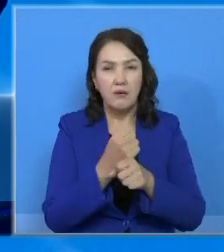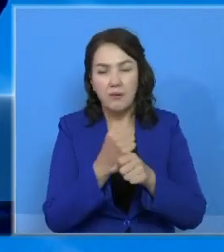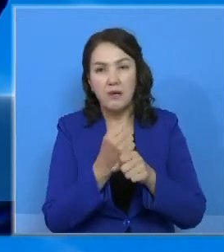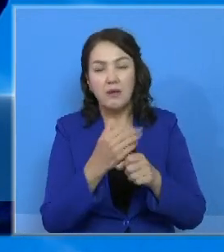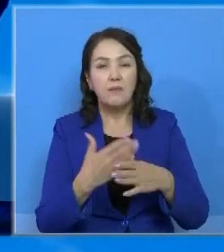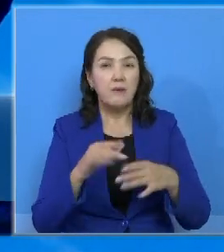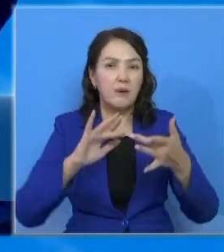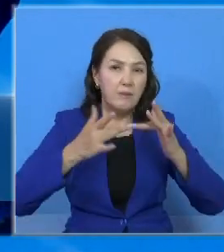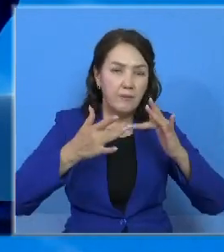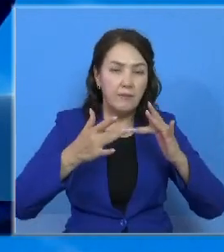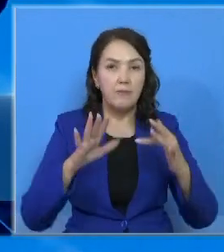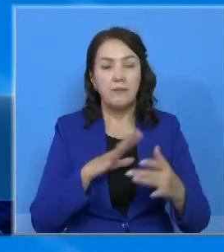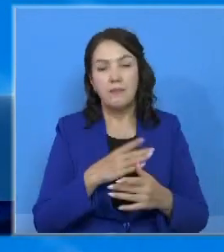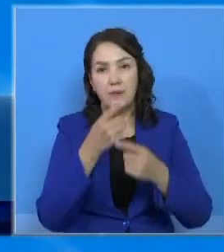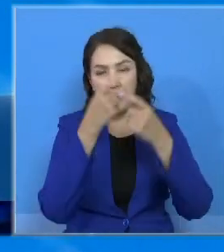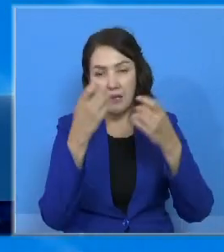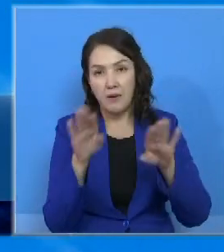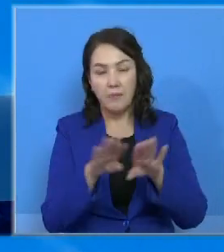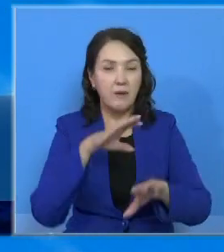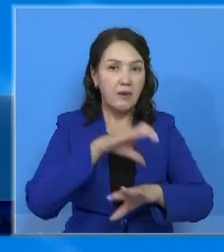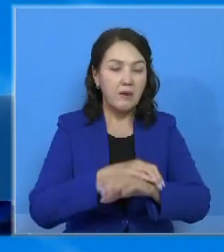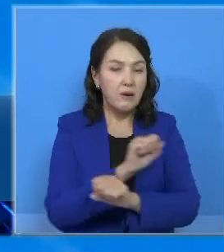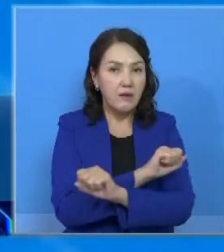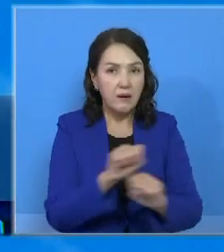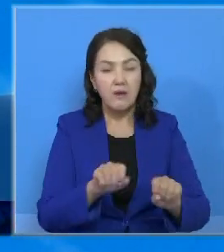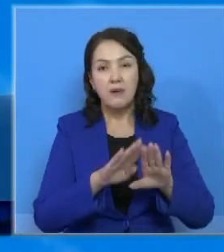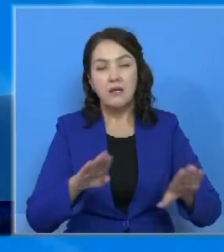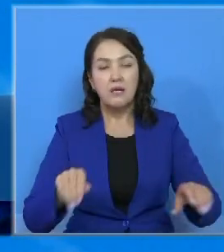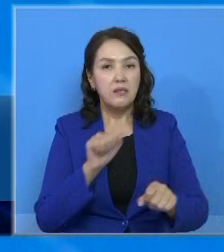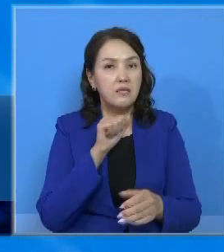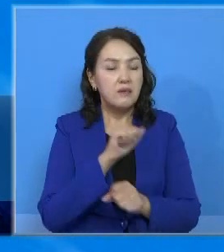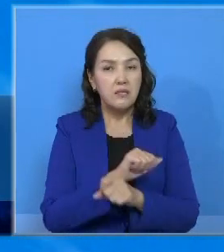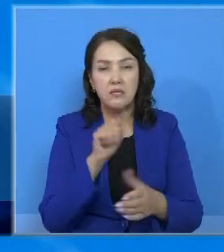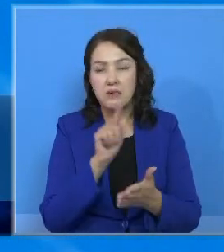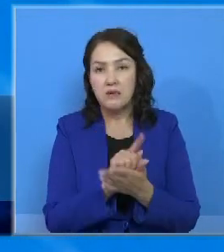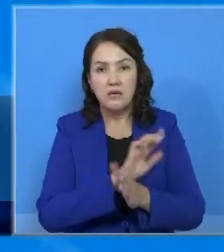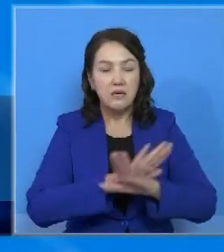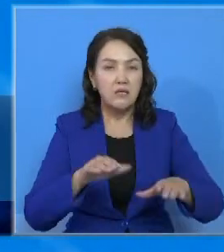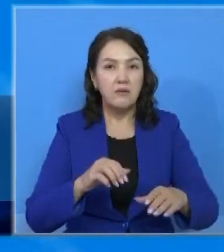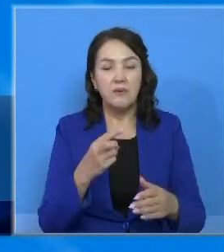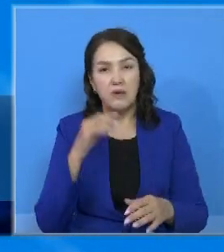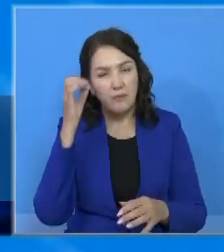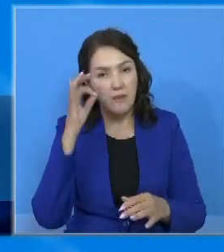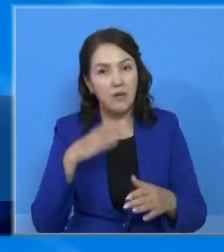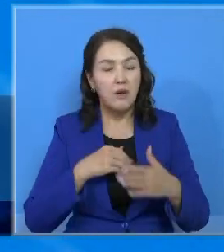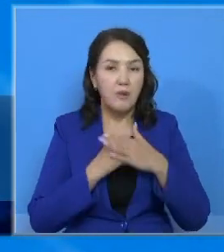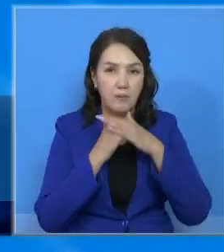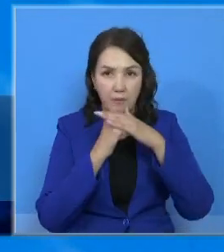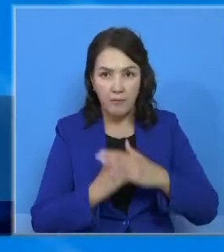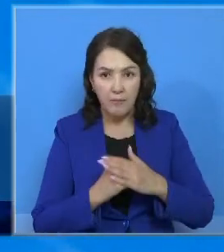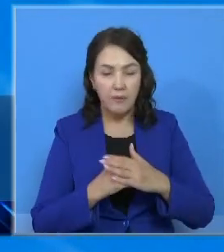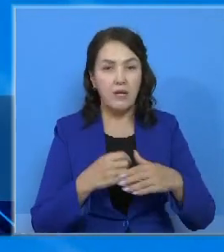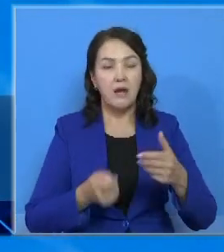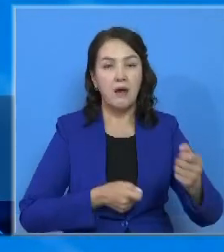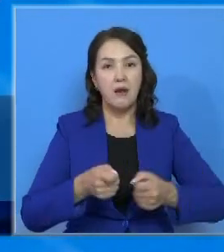появляться в средствах массовой информации. Такие факты недопустимы. Дети не должны подвергаться ни физическому, ни психологическому насилию. Поручаю